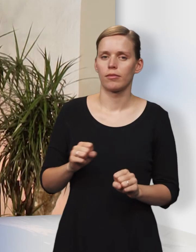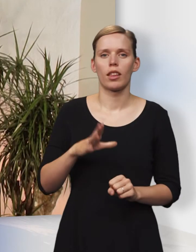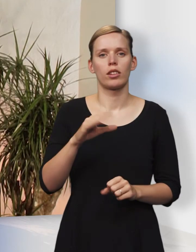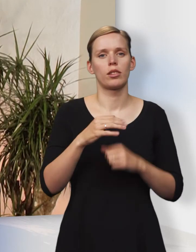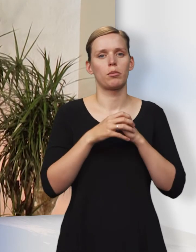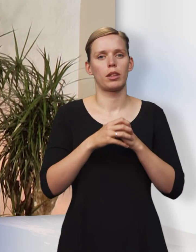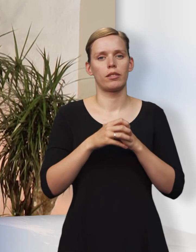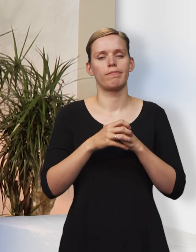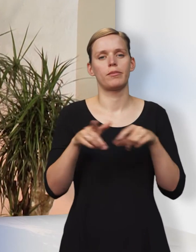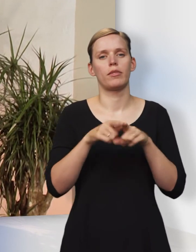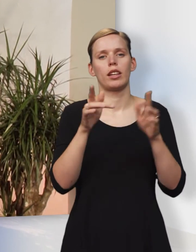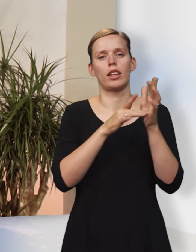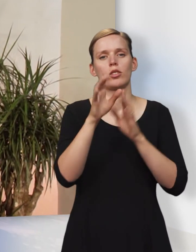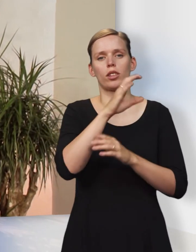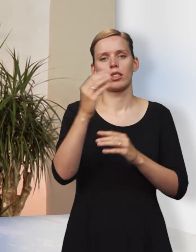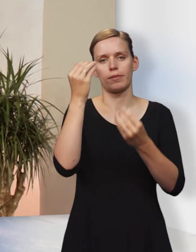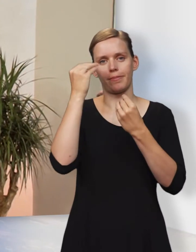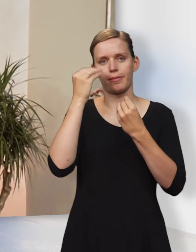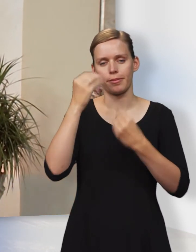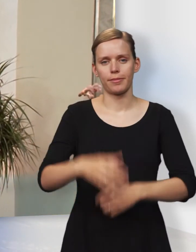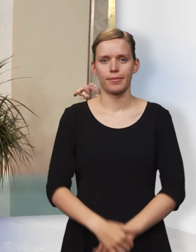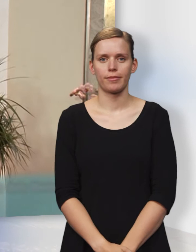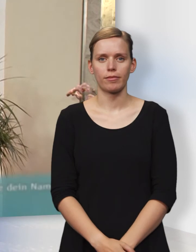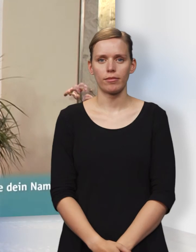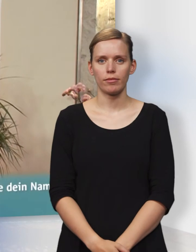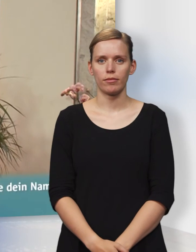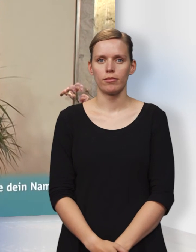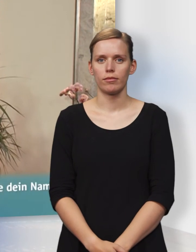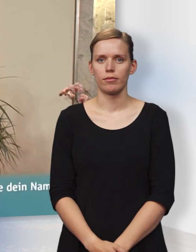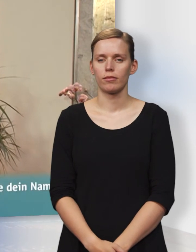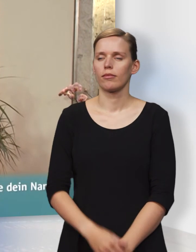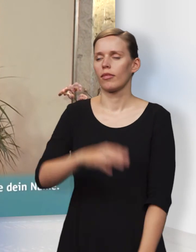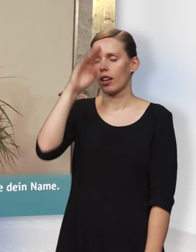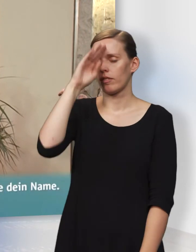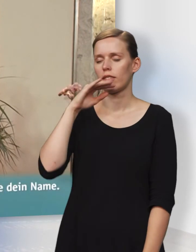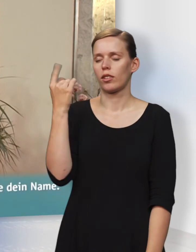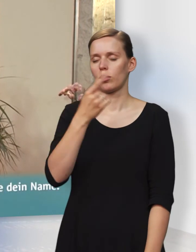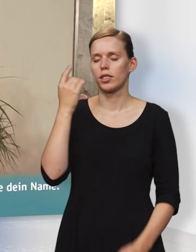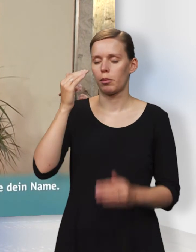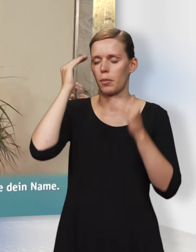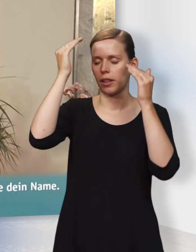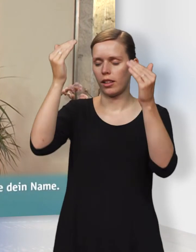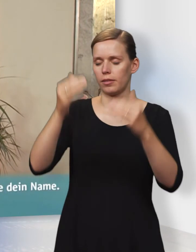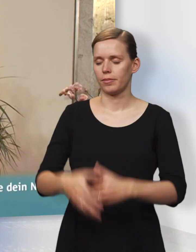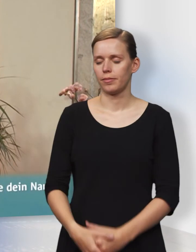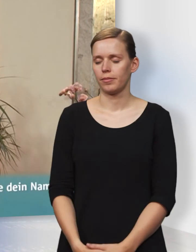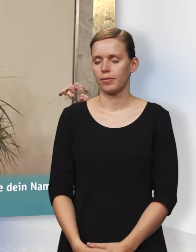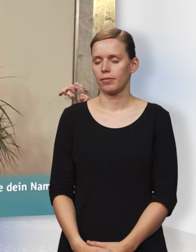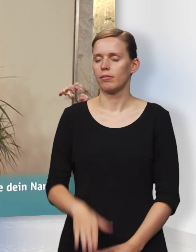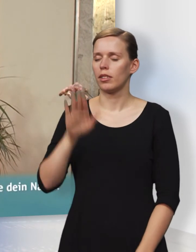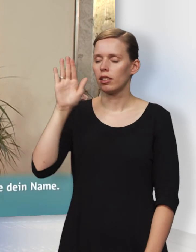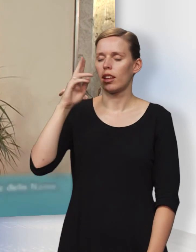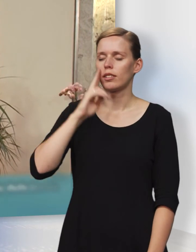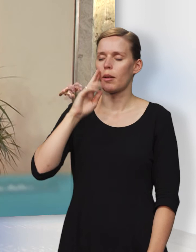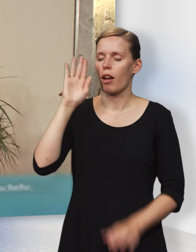Gemeinsam beten wir so, wie es uns Jesus Christus gelehrt hat. Vater unser im Himmel, geheiligt